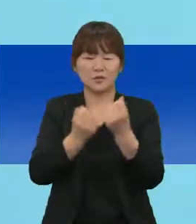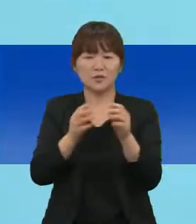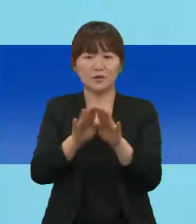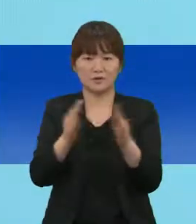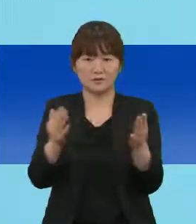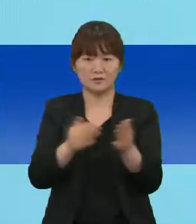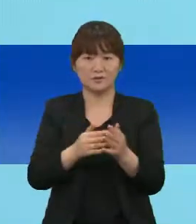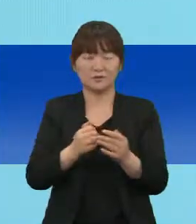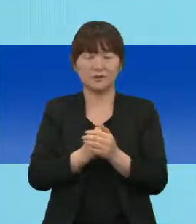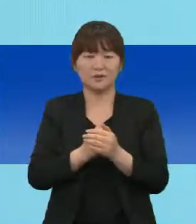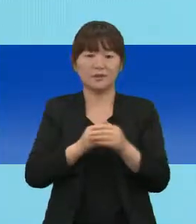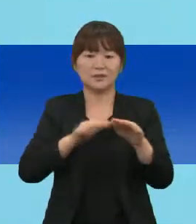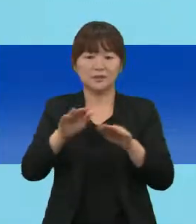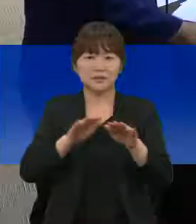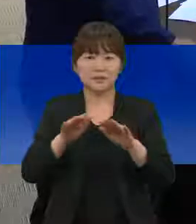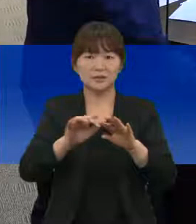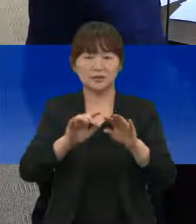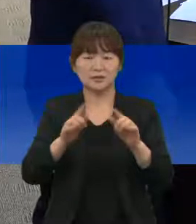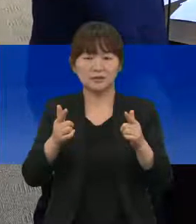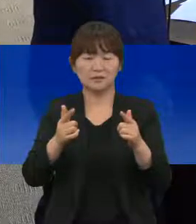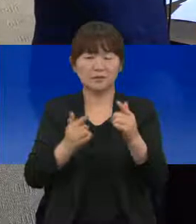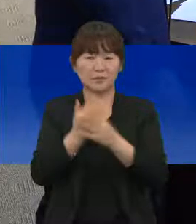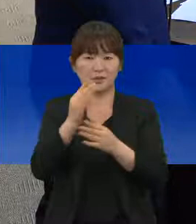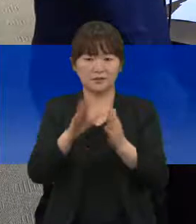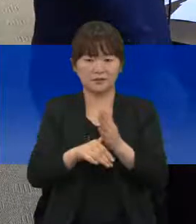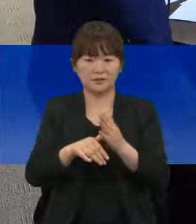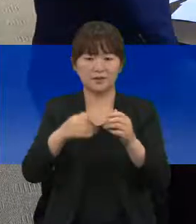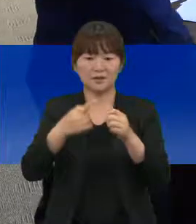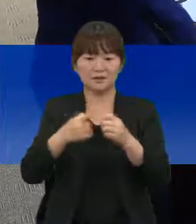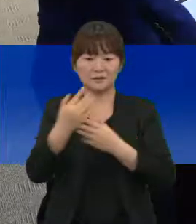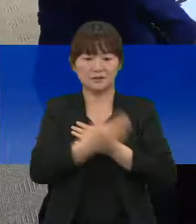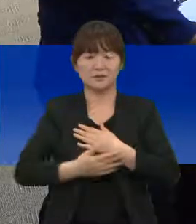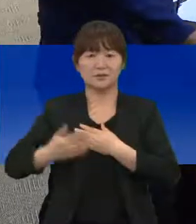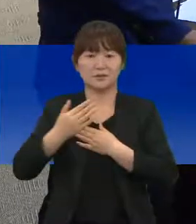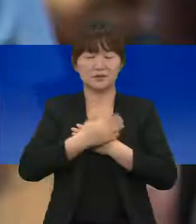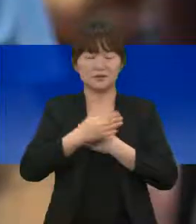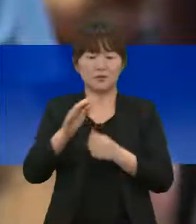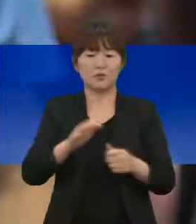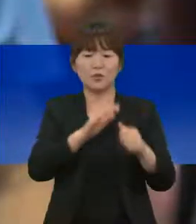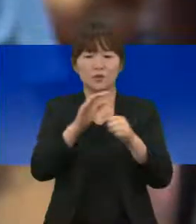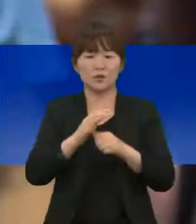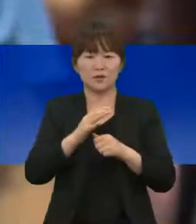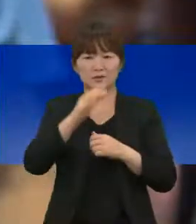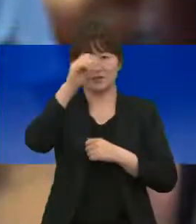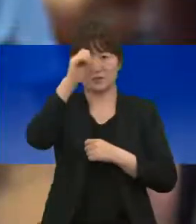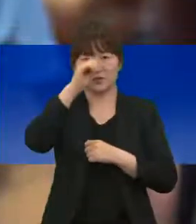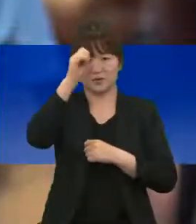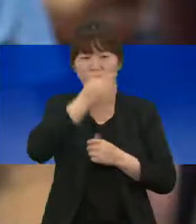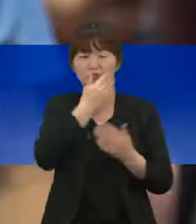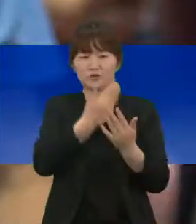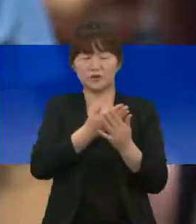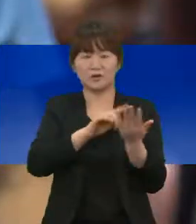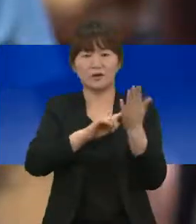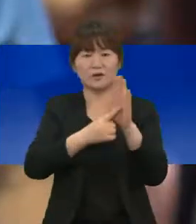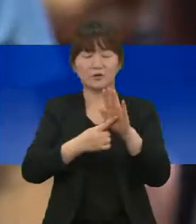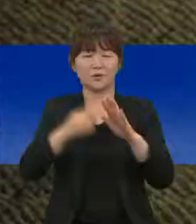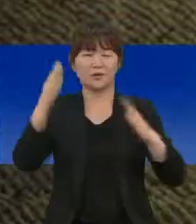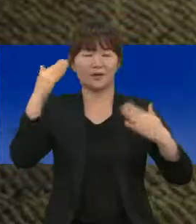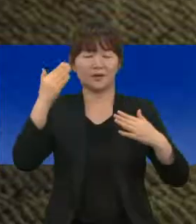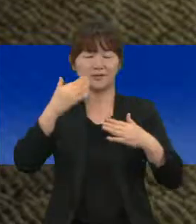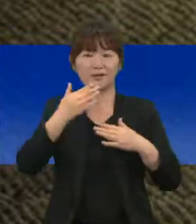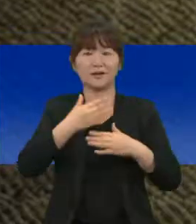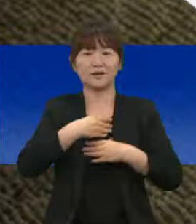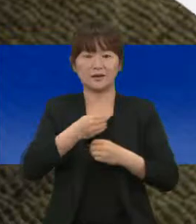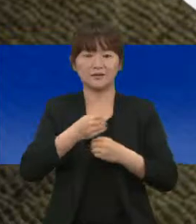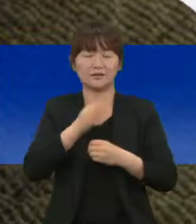열었습니다. 이번 설명회는 지진 등 재난 발생 시 1차적으로 신체를 보호할 수 있는 안전모의 중요성을 알리고